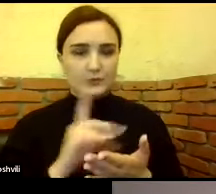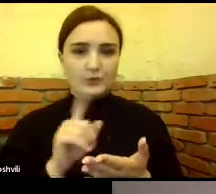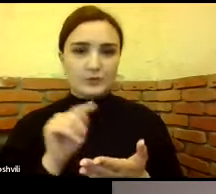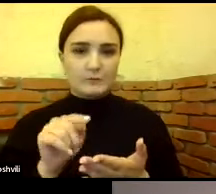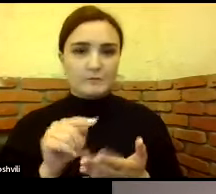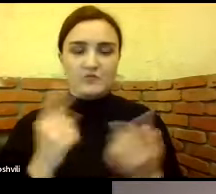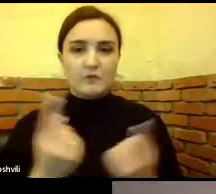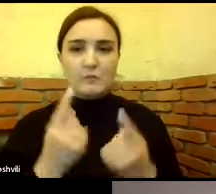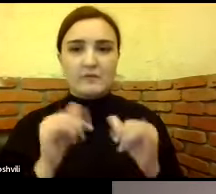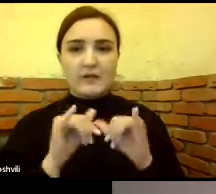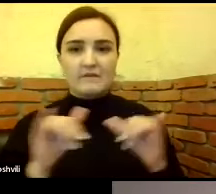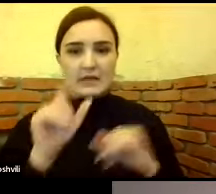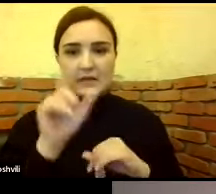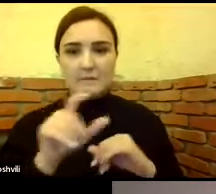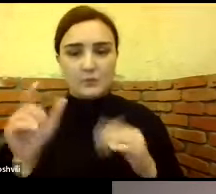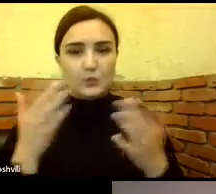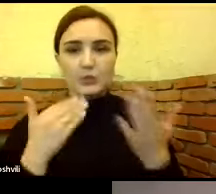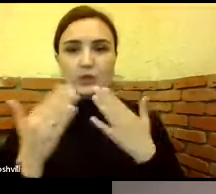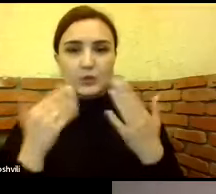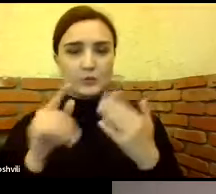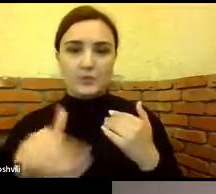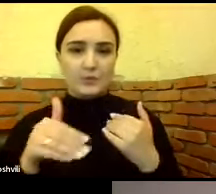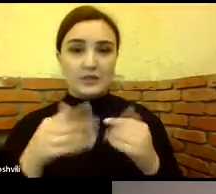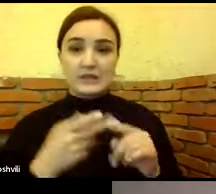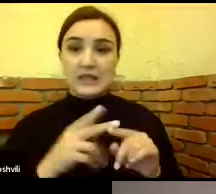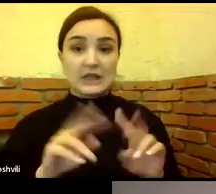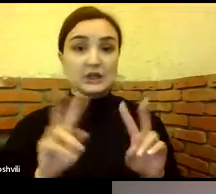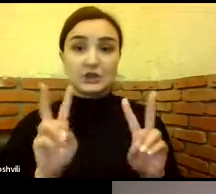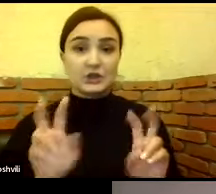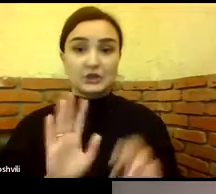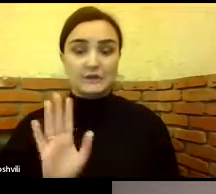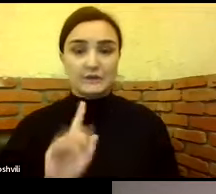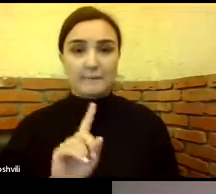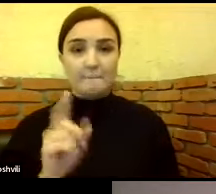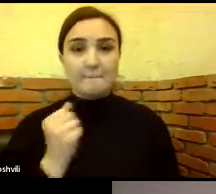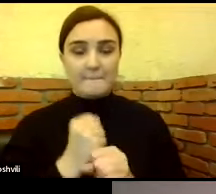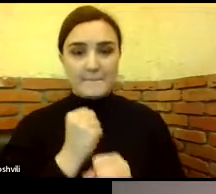ადამიანთან ურთიერთობას. ეგ განიცნოს, რომ რამის ვაკნინებ.